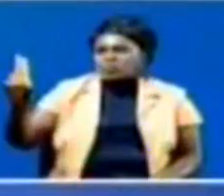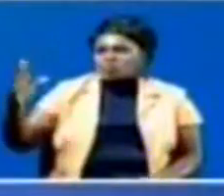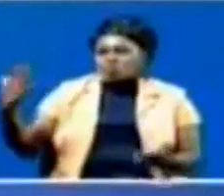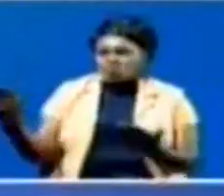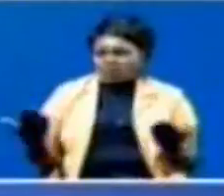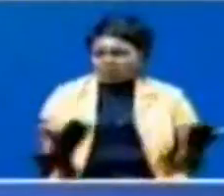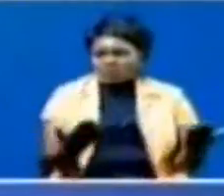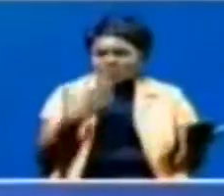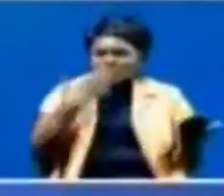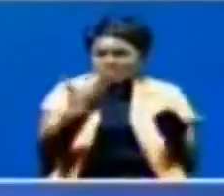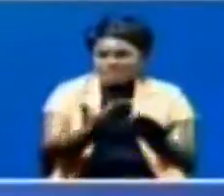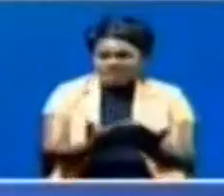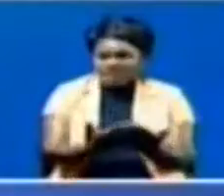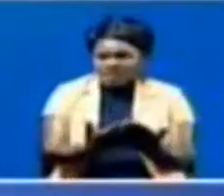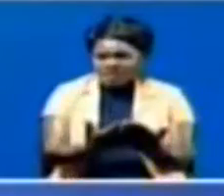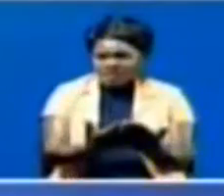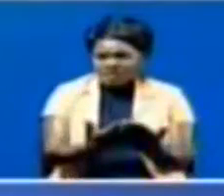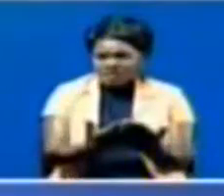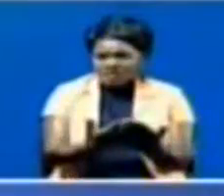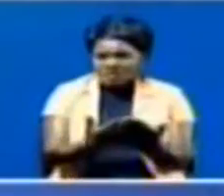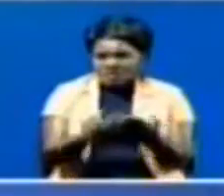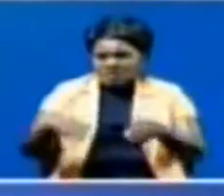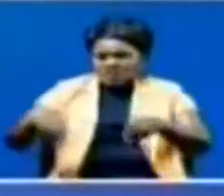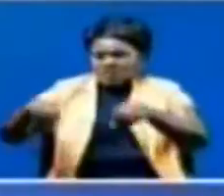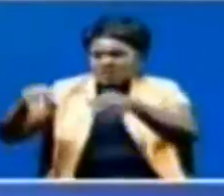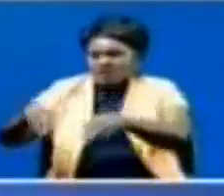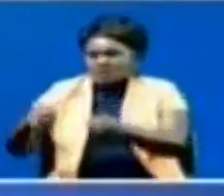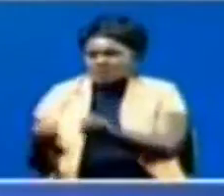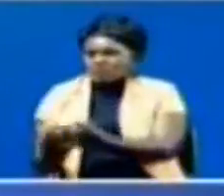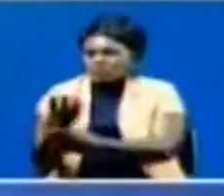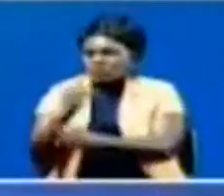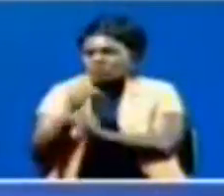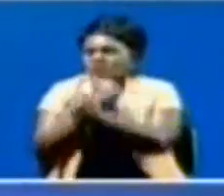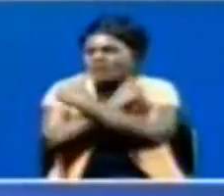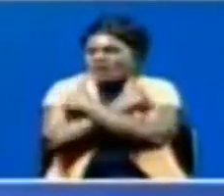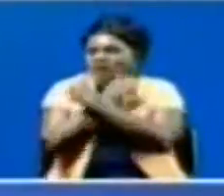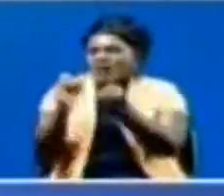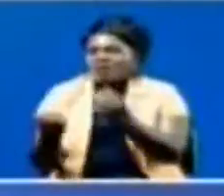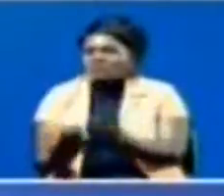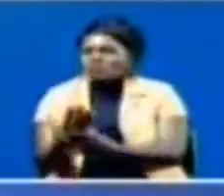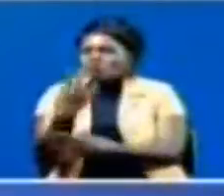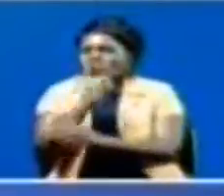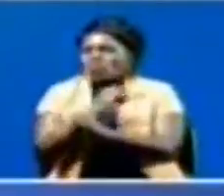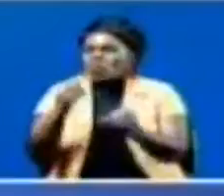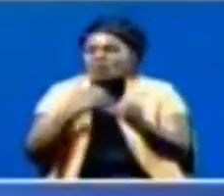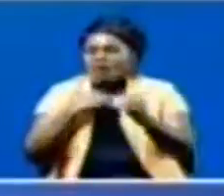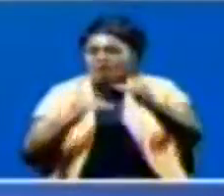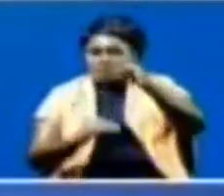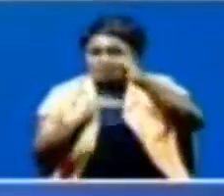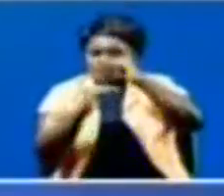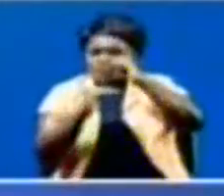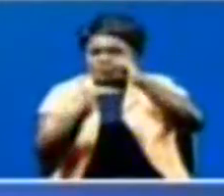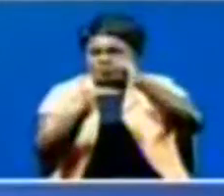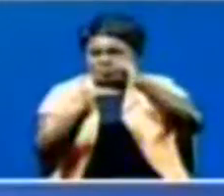Karibuni. Shukran. Mbolea hazipo tena, nyasi mapenzi hayamei. Mapenzi yana kipimo babu?